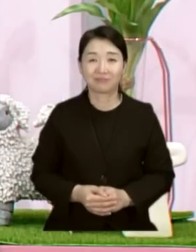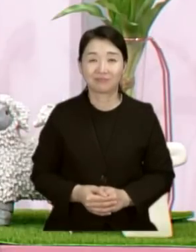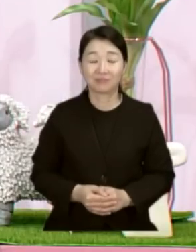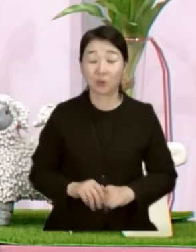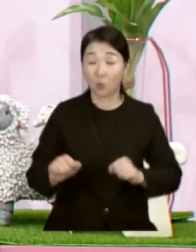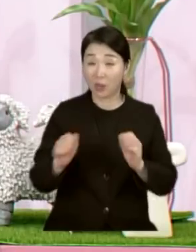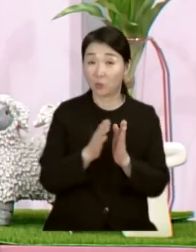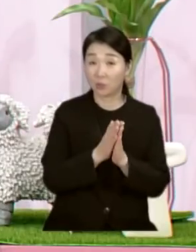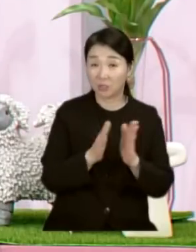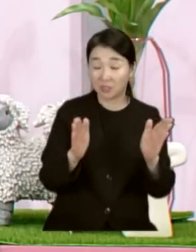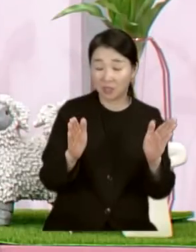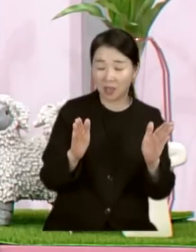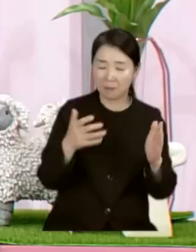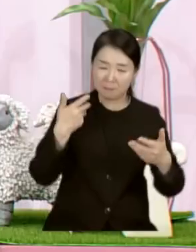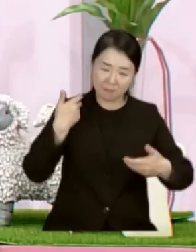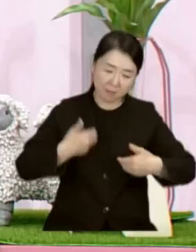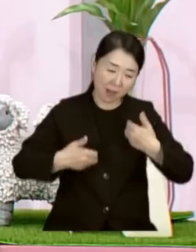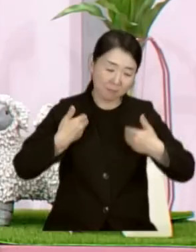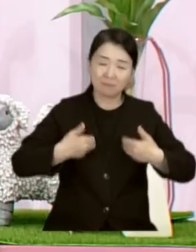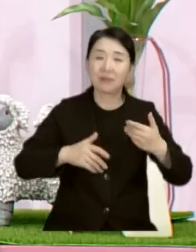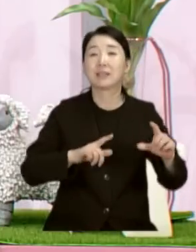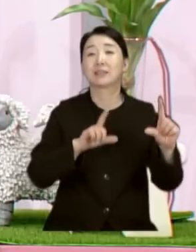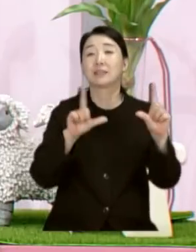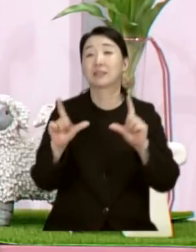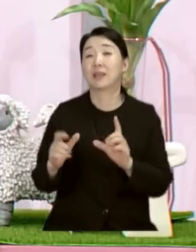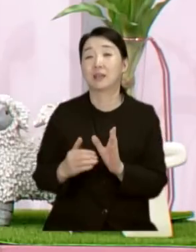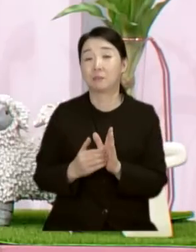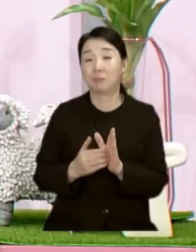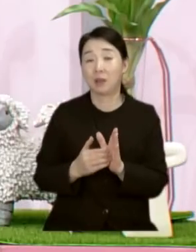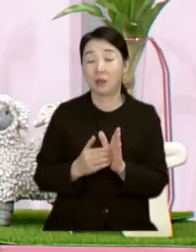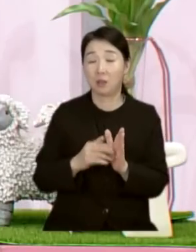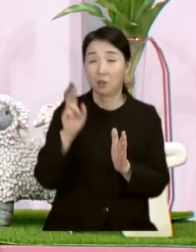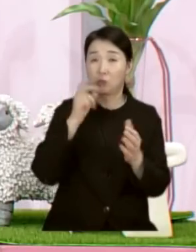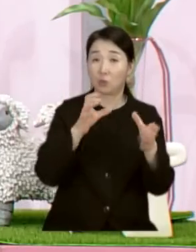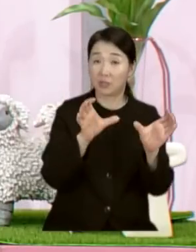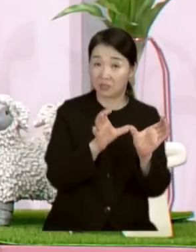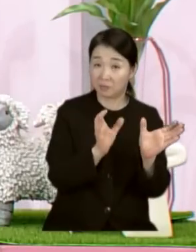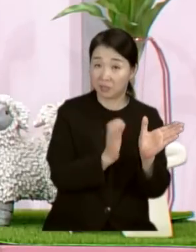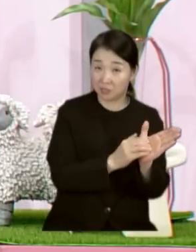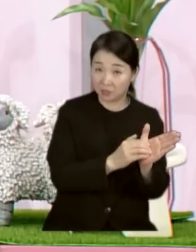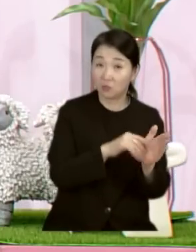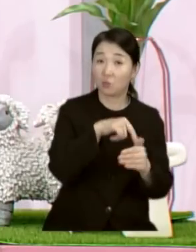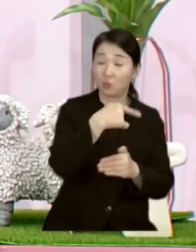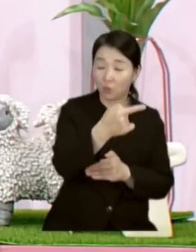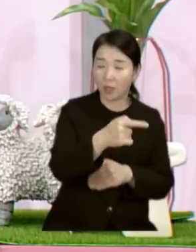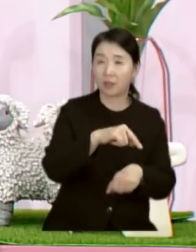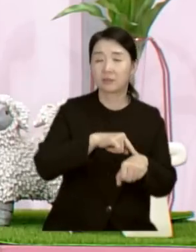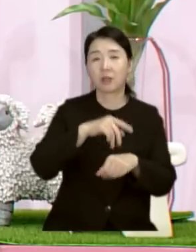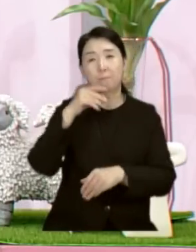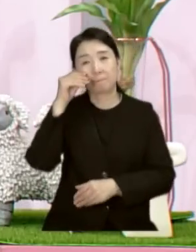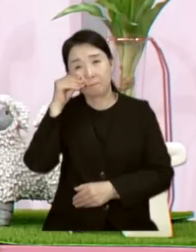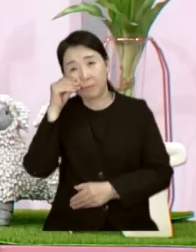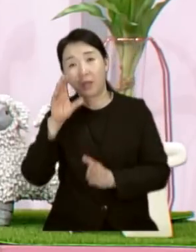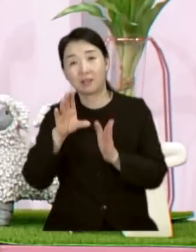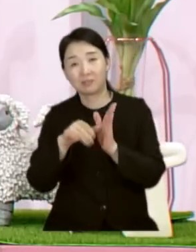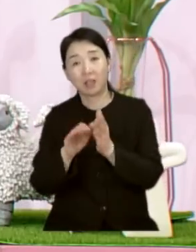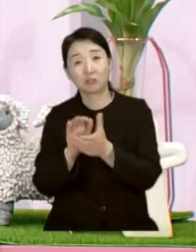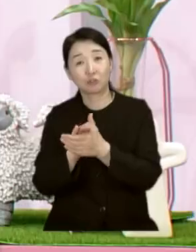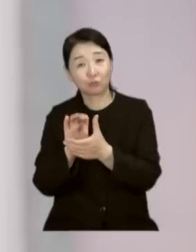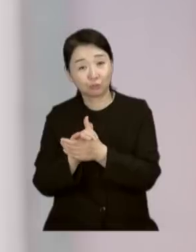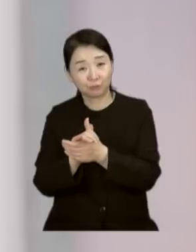하고 나서 막 정신없이 살다가 이제 주얼리를 끝내고 나서 조금 이제 여유의 시간이 왔을 때